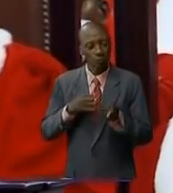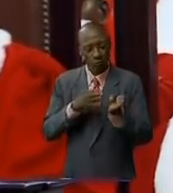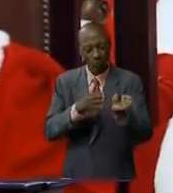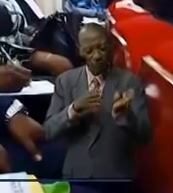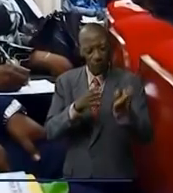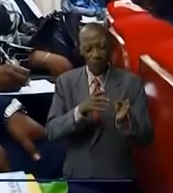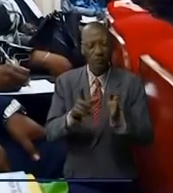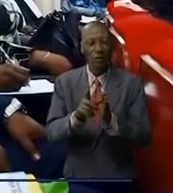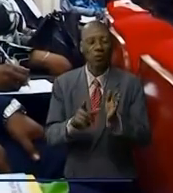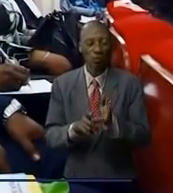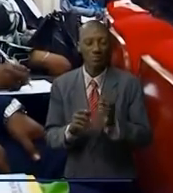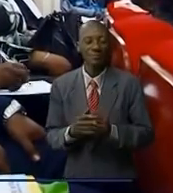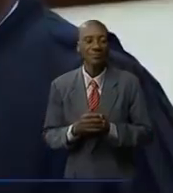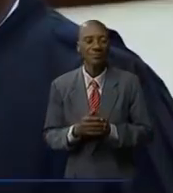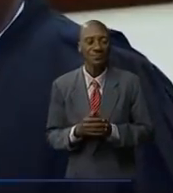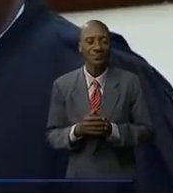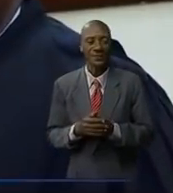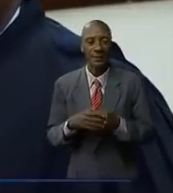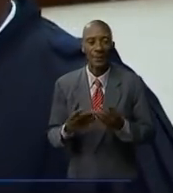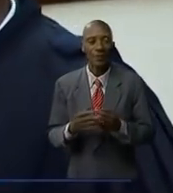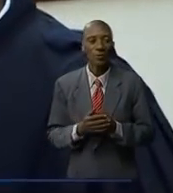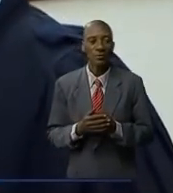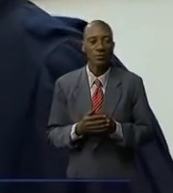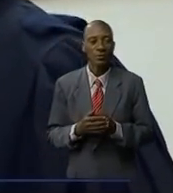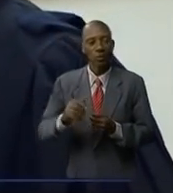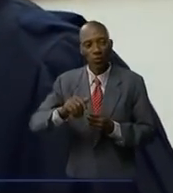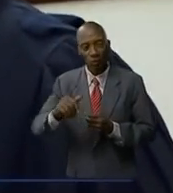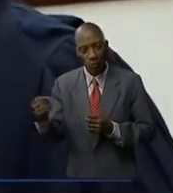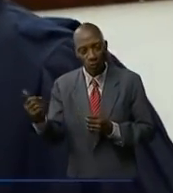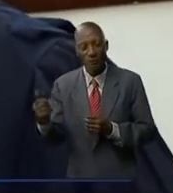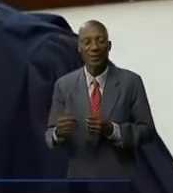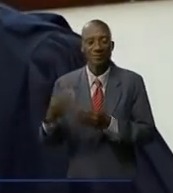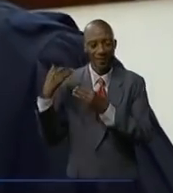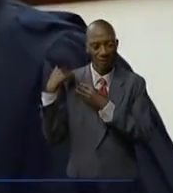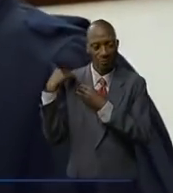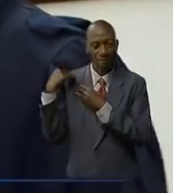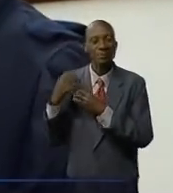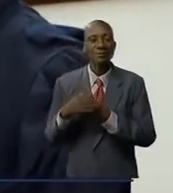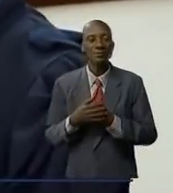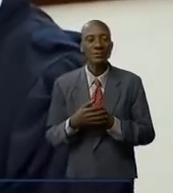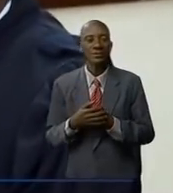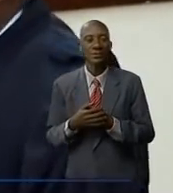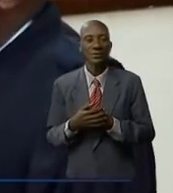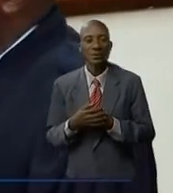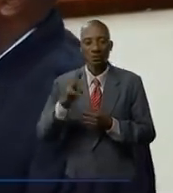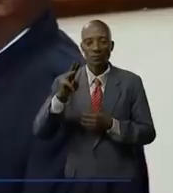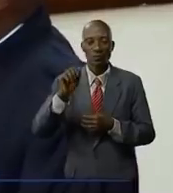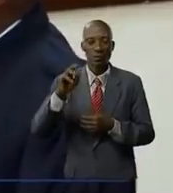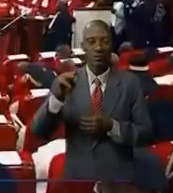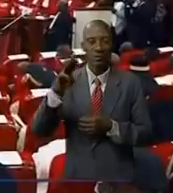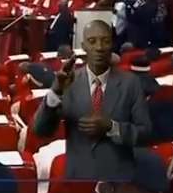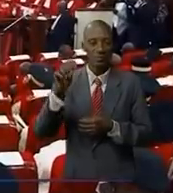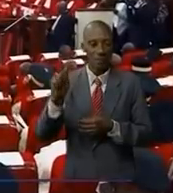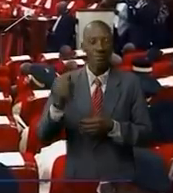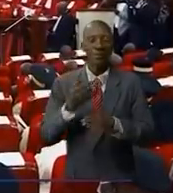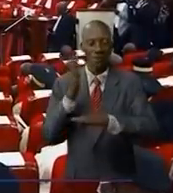convenue. Avant lui, le bâtonnier national représentant de l'ordre des avocats congolais, Matadi Wamba, dans sa